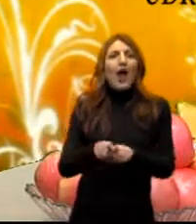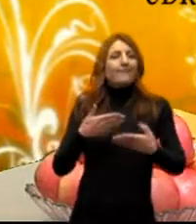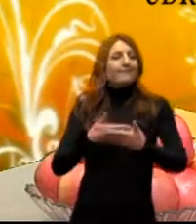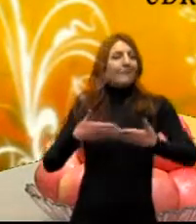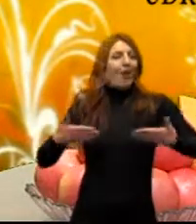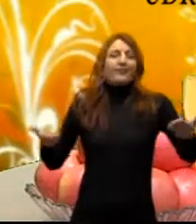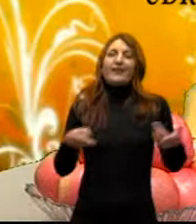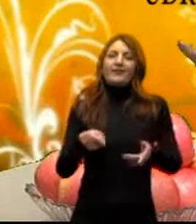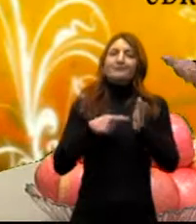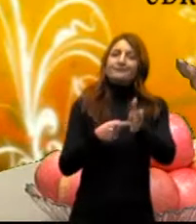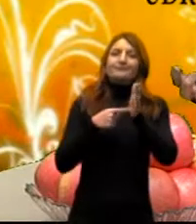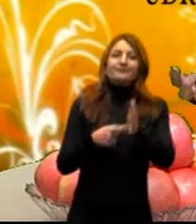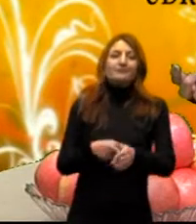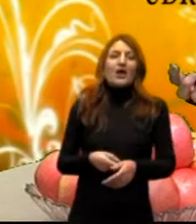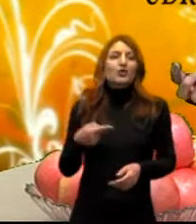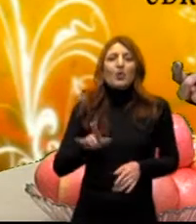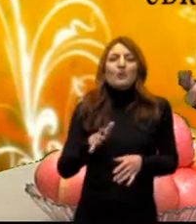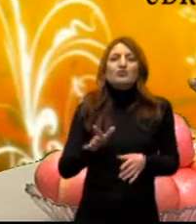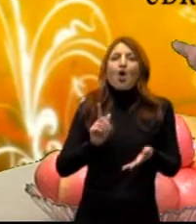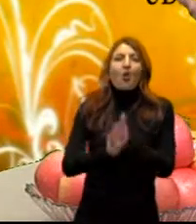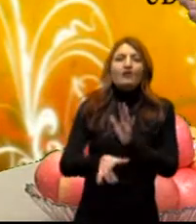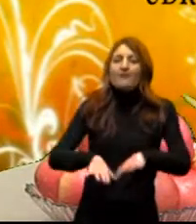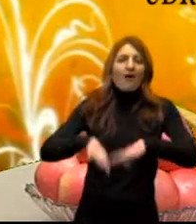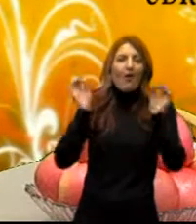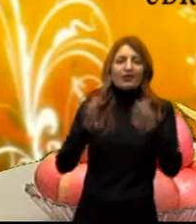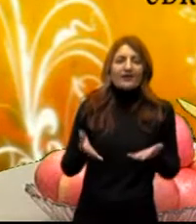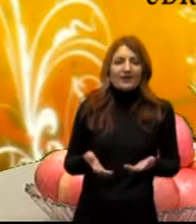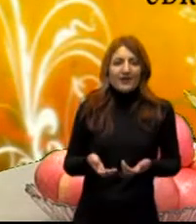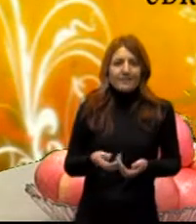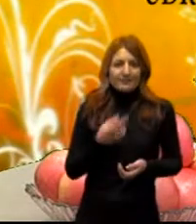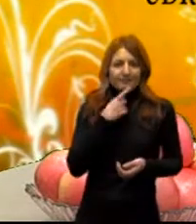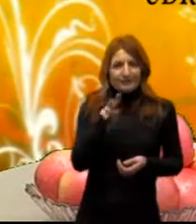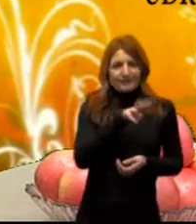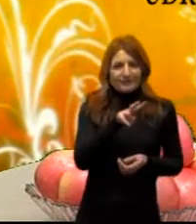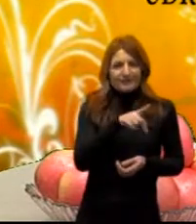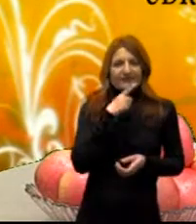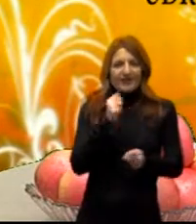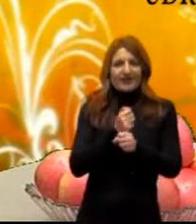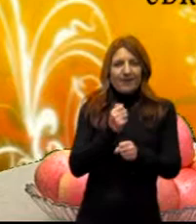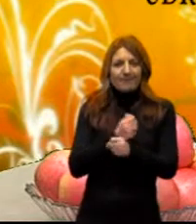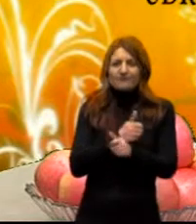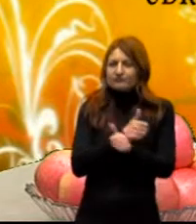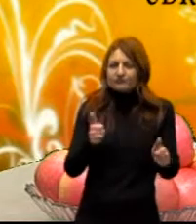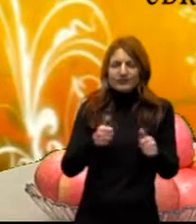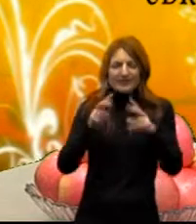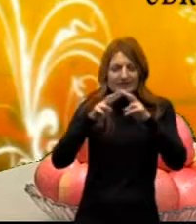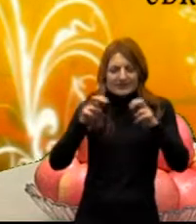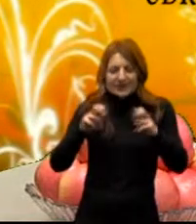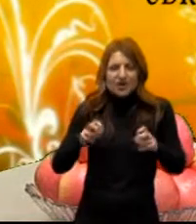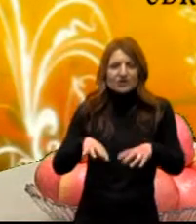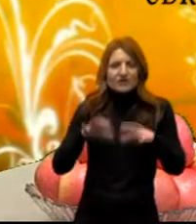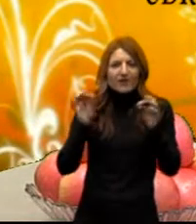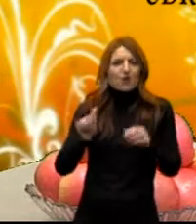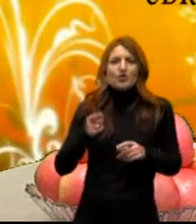neke što se ne može brzo ni dijagnosticirati. E sad, vi ste dvije napravili jedna sjajna istraživanja koja još